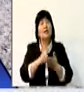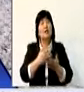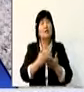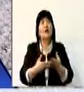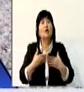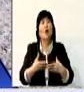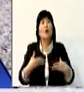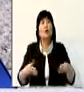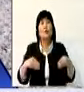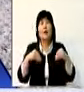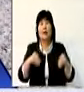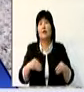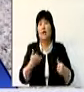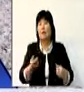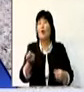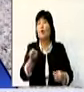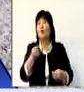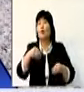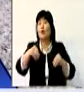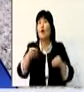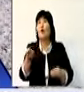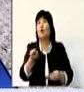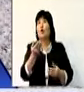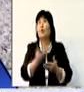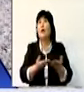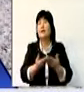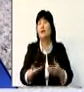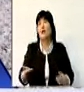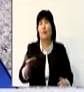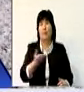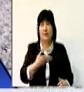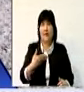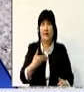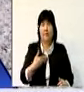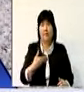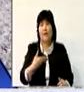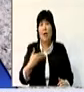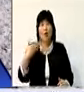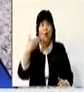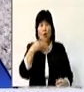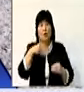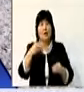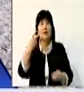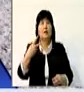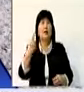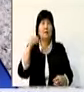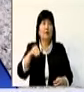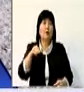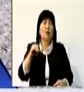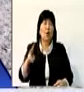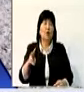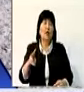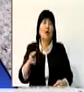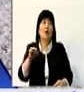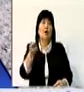көктемгі егіске бұл тұқым мәселесі. Тұқым мәселесі бізде күріш егісіне 21 мың тоннаның үстінде тұқым